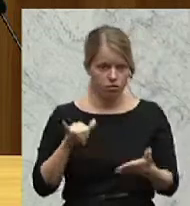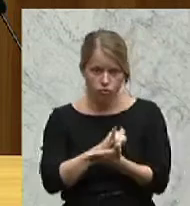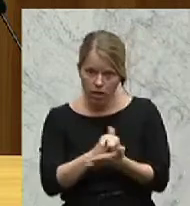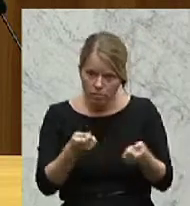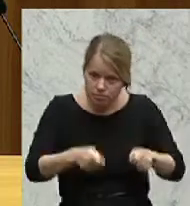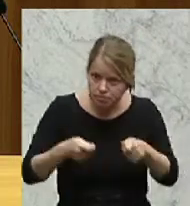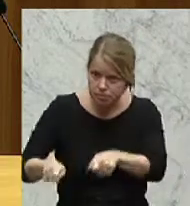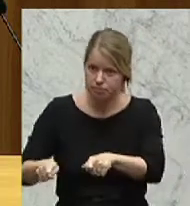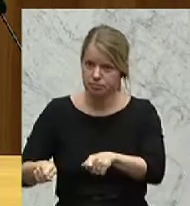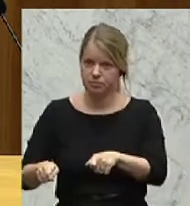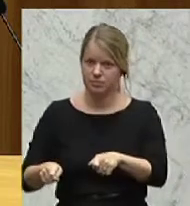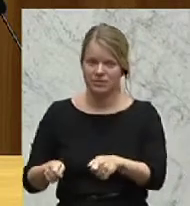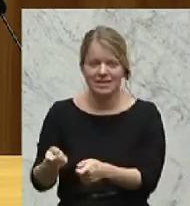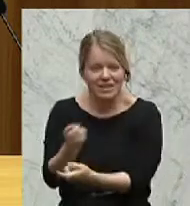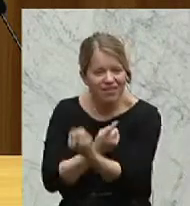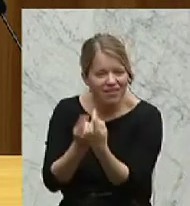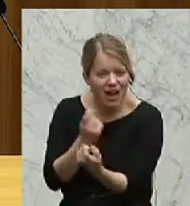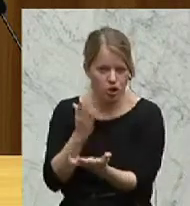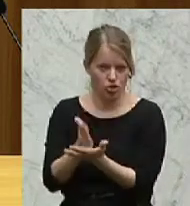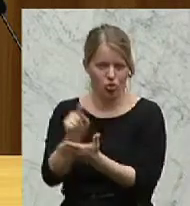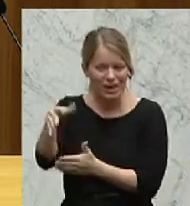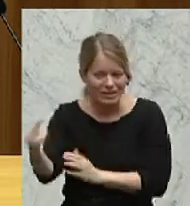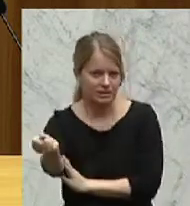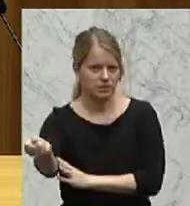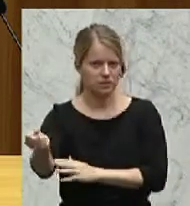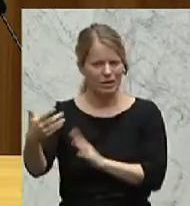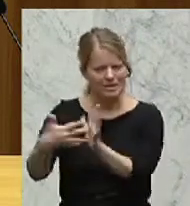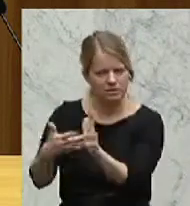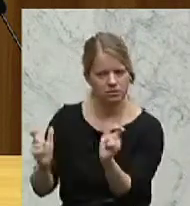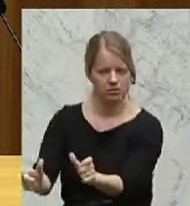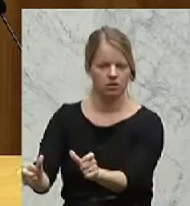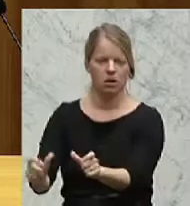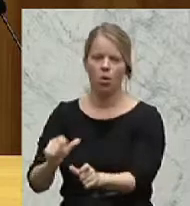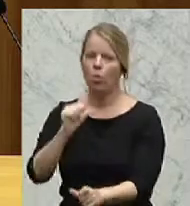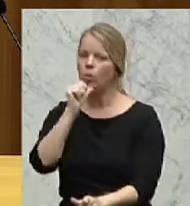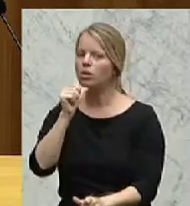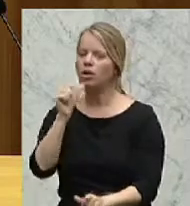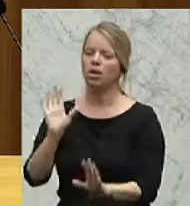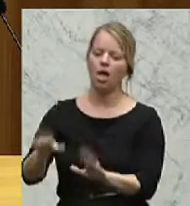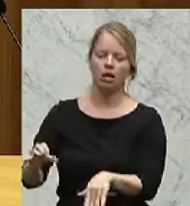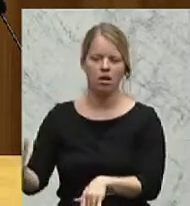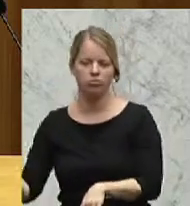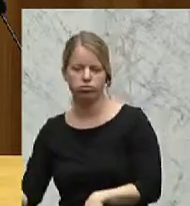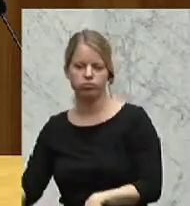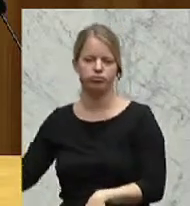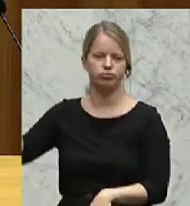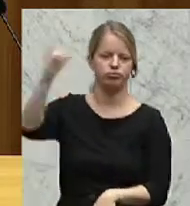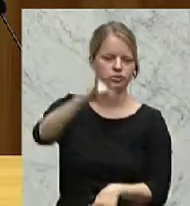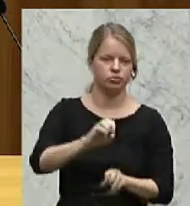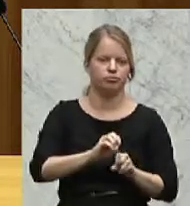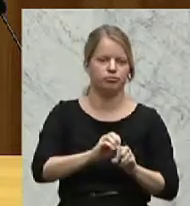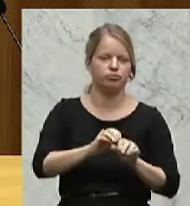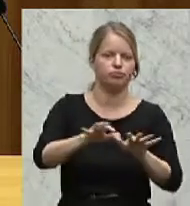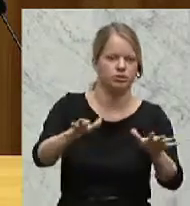man die Seuche an ihrer Quelle sozusagen abfängt, überprüft und nicht dann, wenn sie sozusagen eh schon, wenn jemand schon